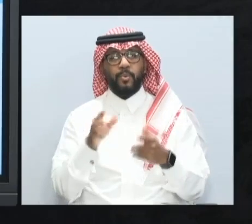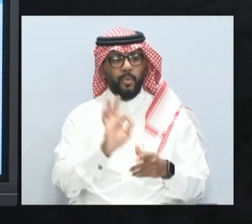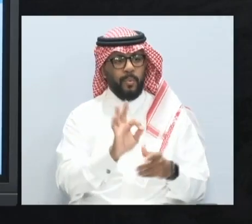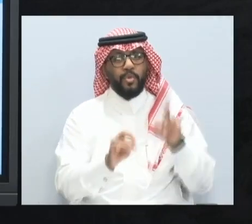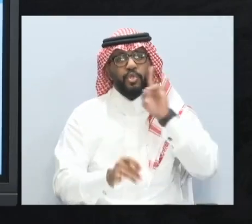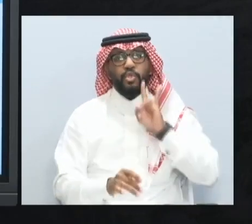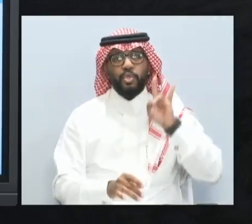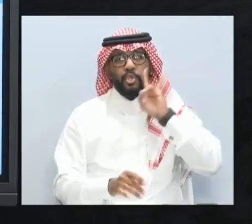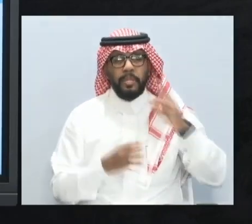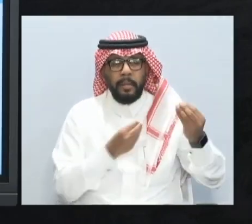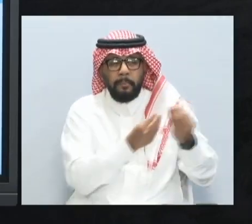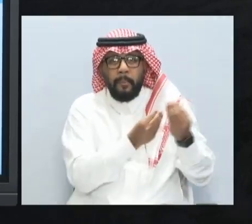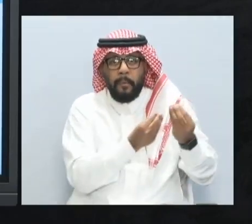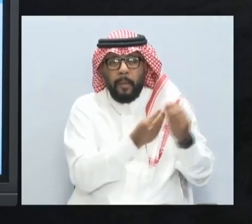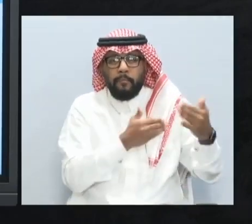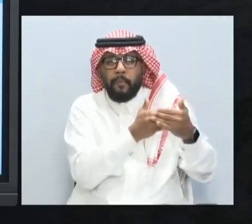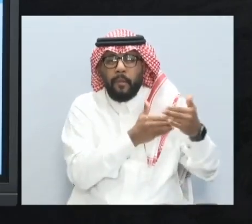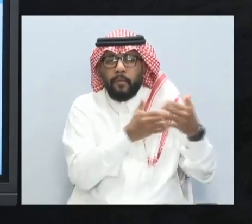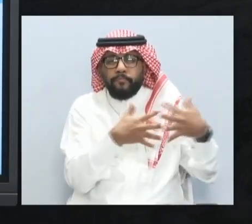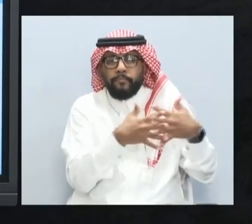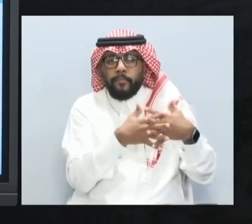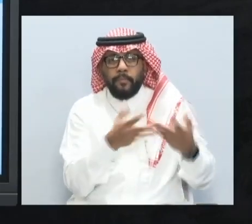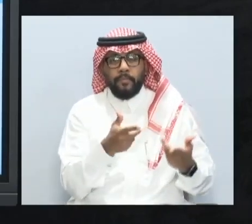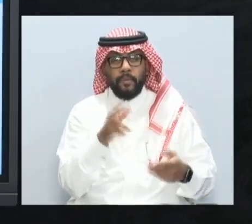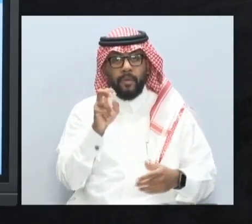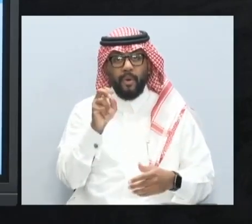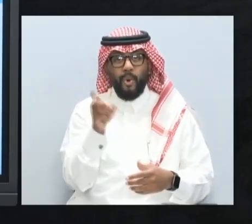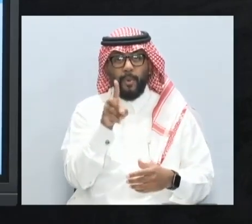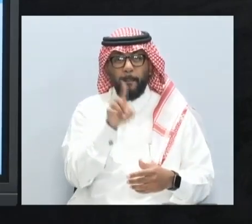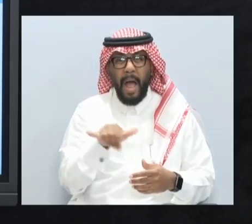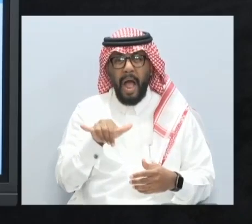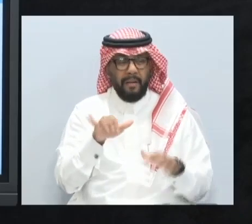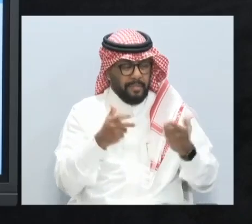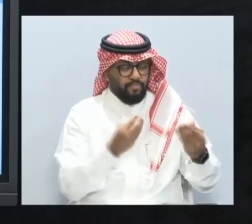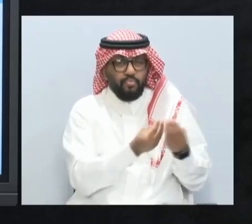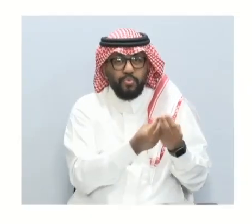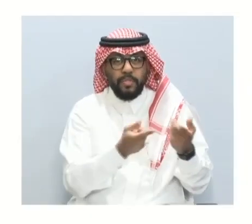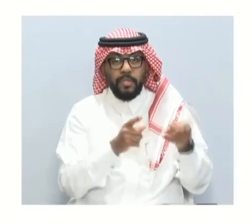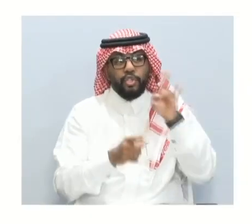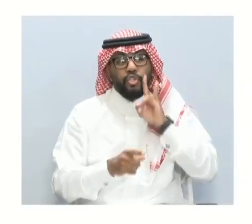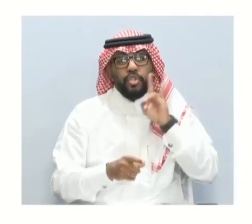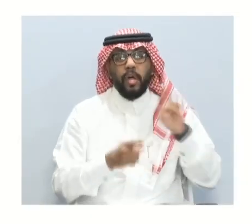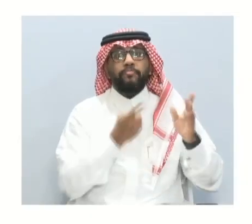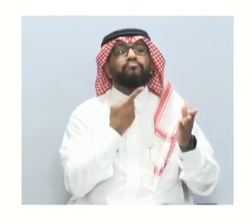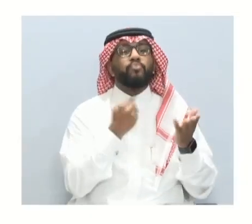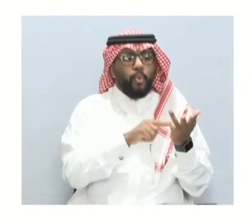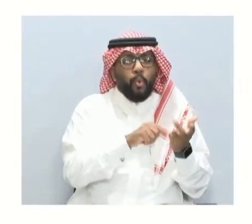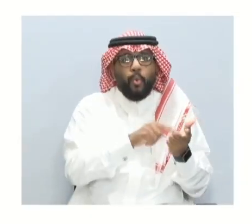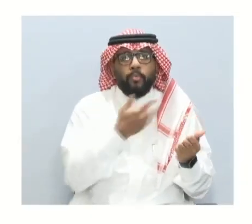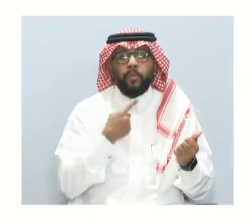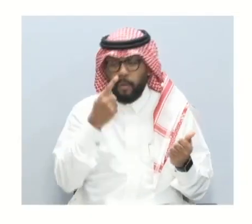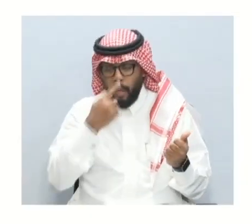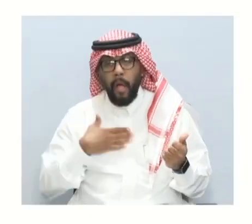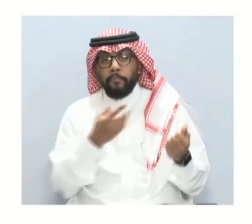للشياطين الذي يتقربون اليهم بانواع من القرابين اذا كان هذا الساحر يتقرب بوسيله